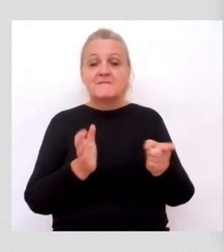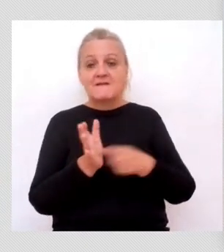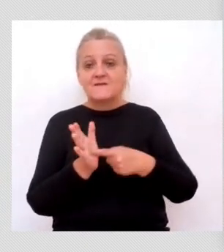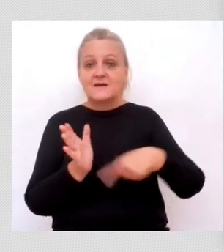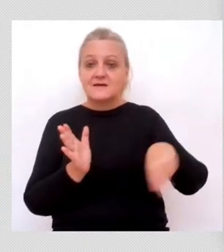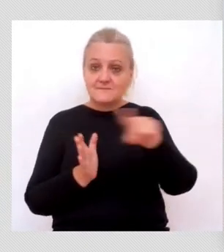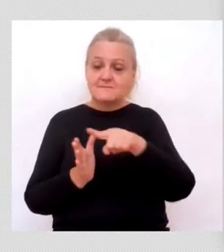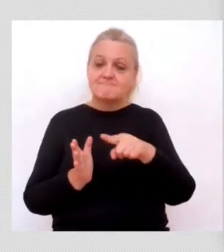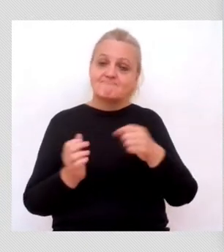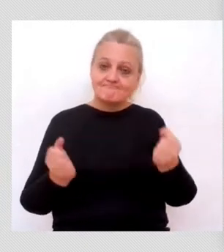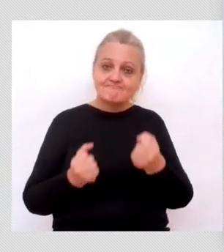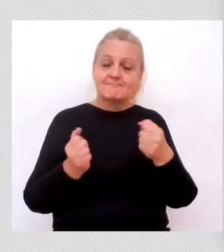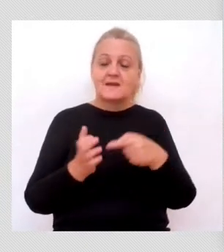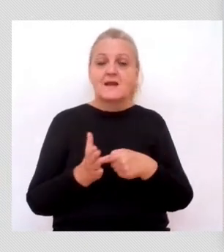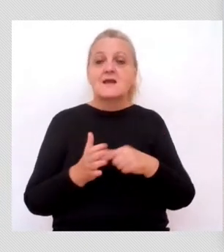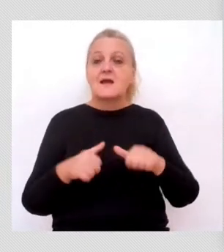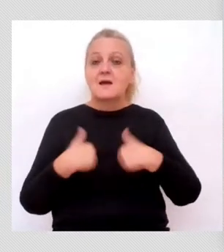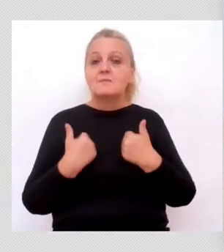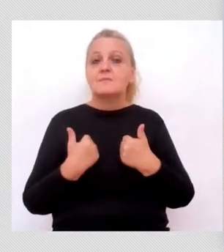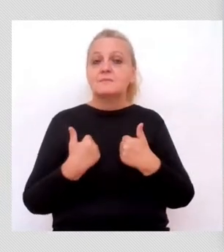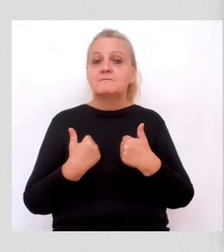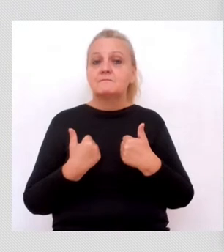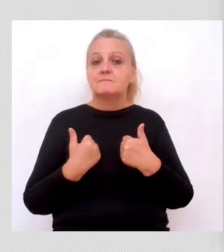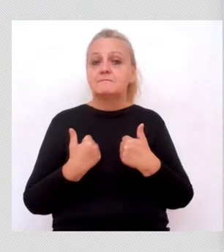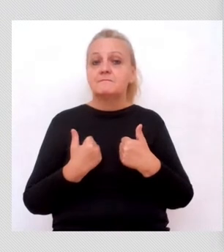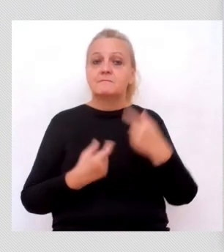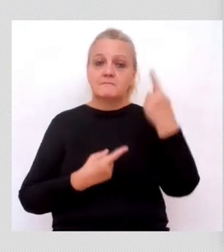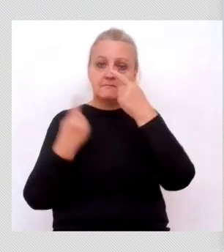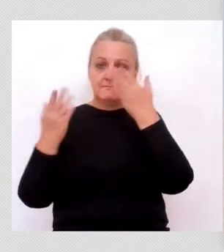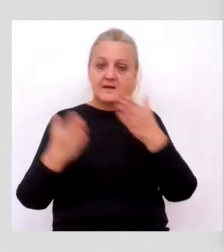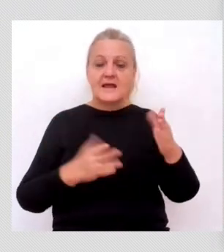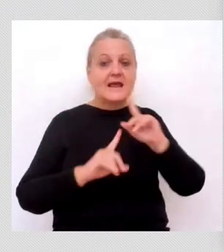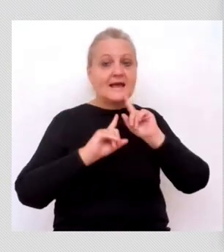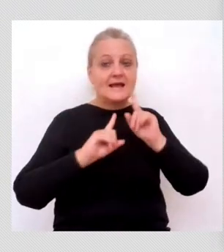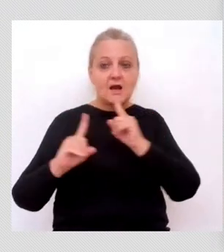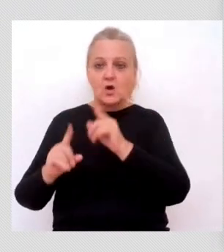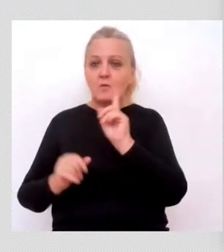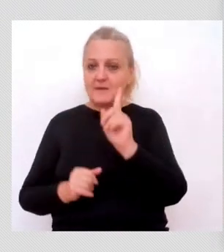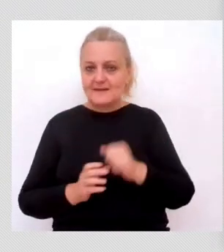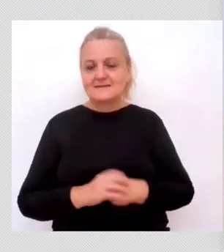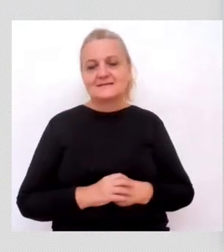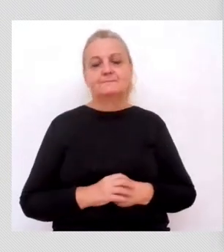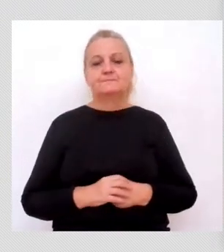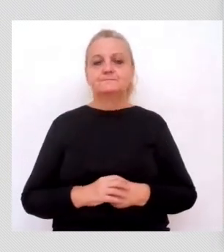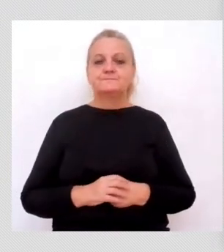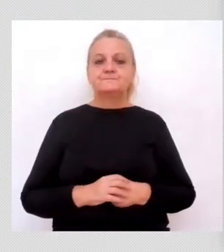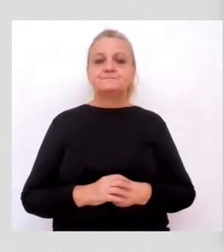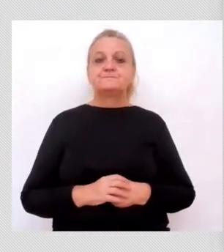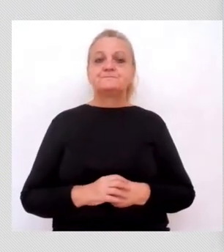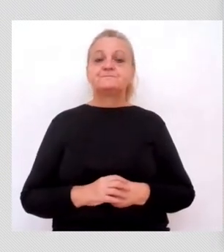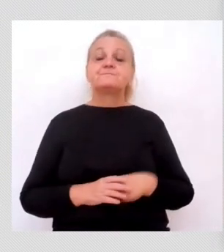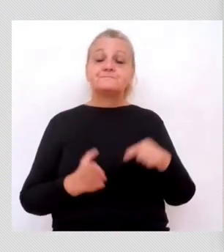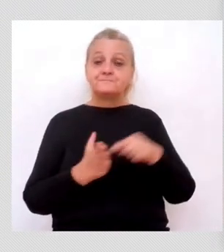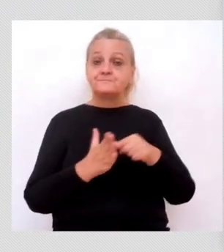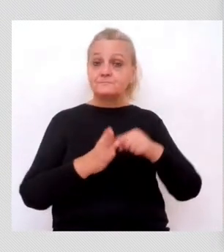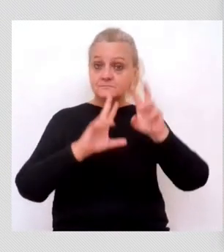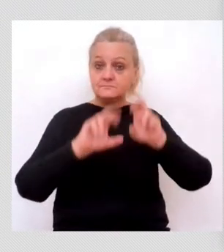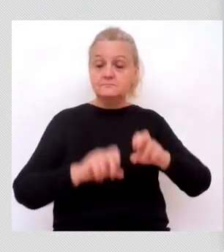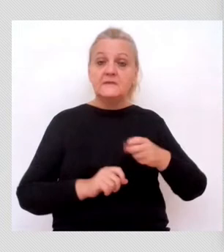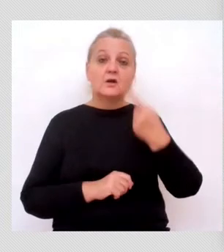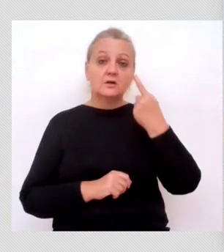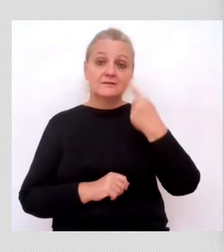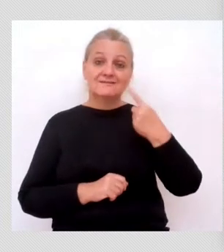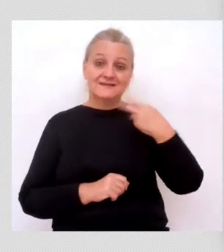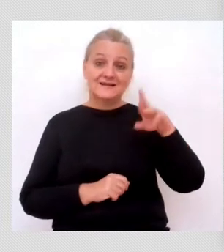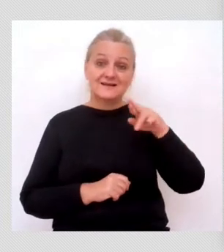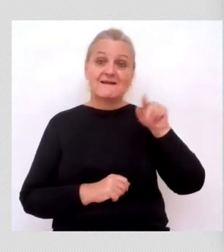jednak dążyć, czy kierować nasze myśli w kierunku rekomendacji. Oczywiście diagnoza pana doktora Waleckiego jest w